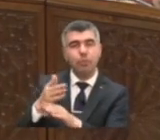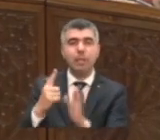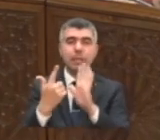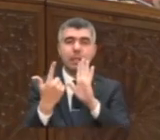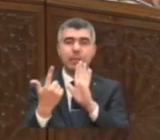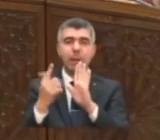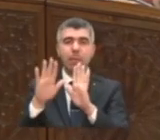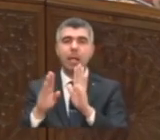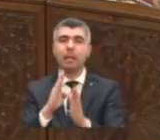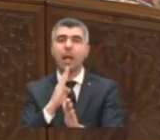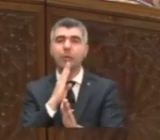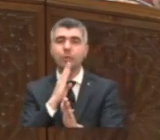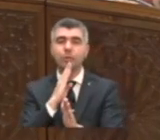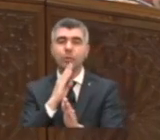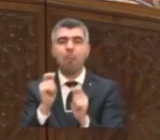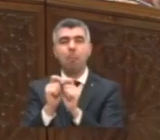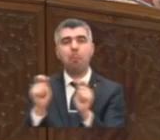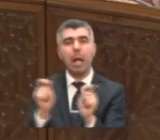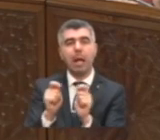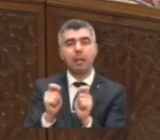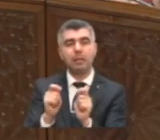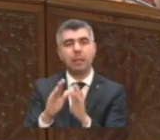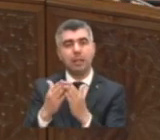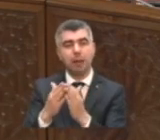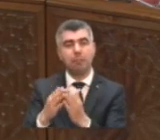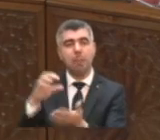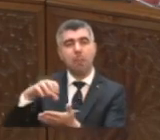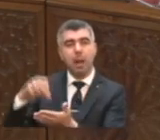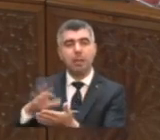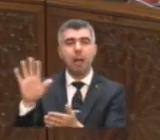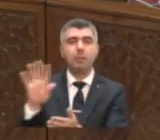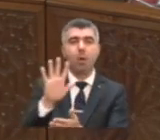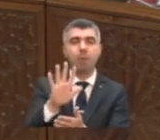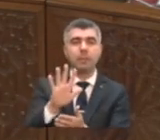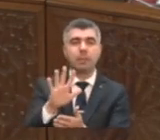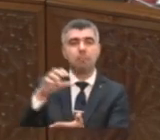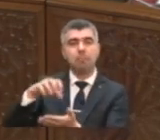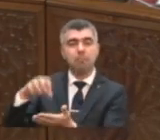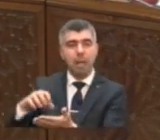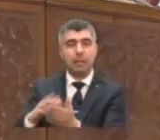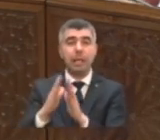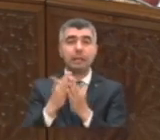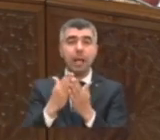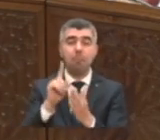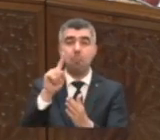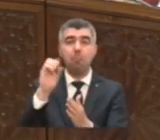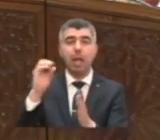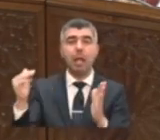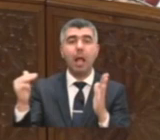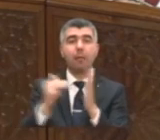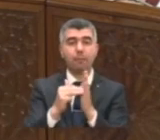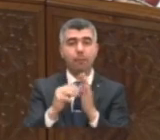712 عارض اللي عرضوا تما في هذا المعرض، الدول تقريبا 55 بلد، عدد الكتب المعروضه 100,000 عنوان،